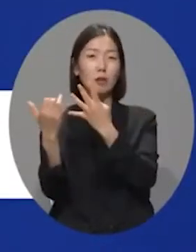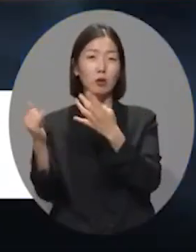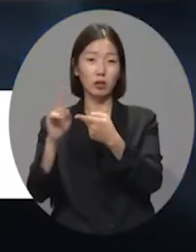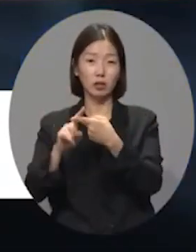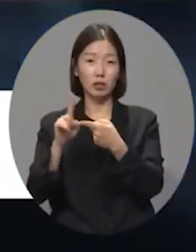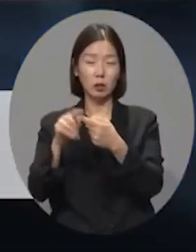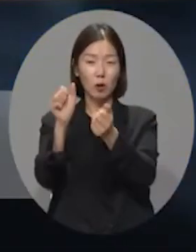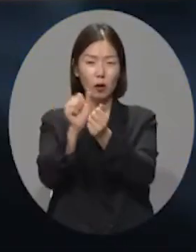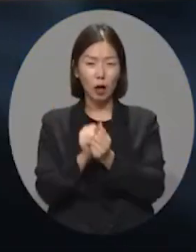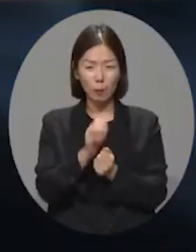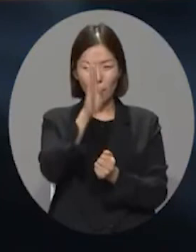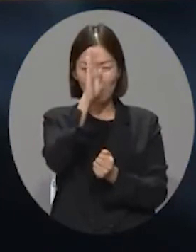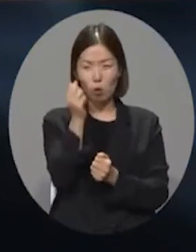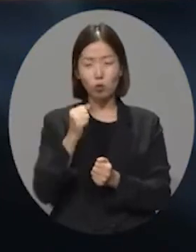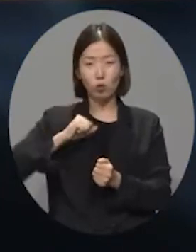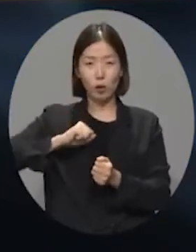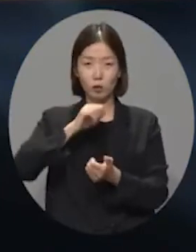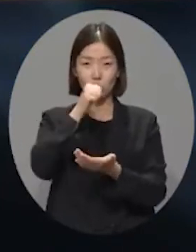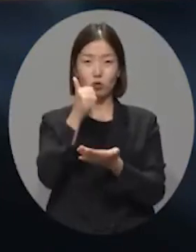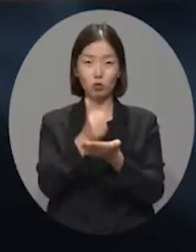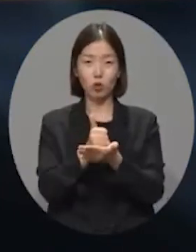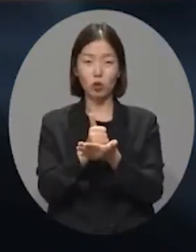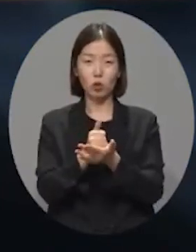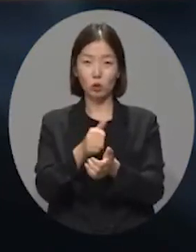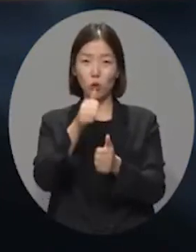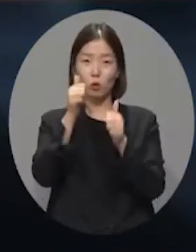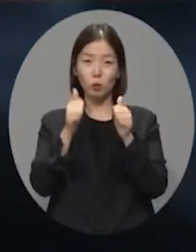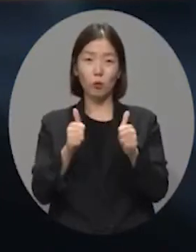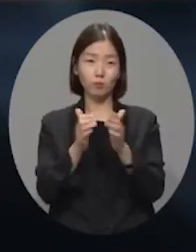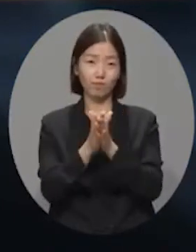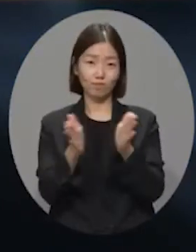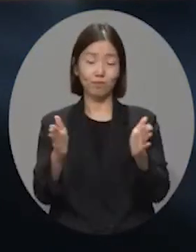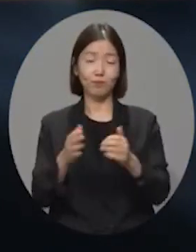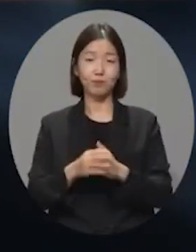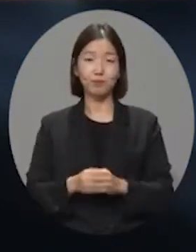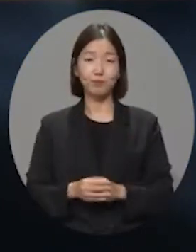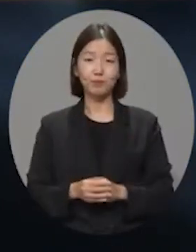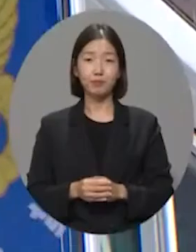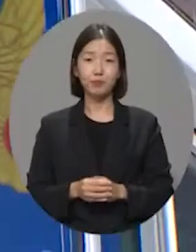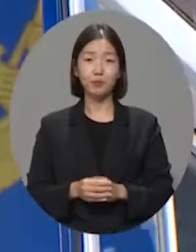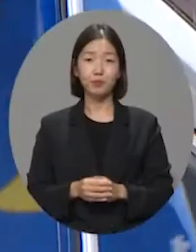감염병 예방 법 위반 혐의 로 불구속 기소 의견으로 성취 했읍니다